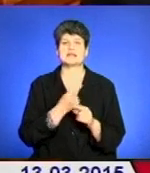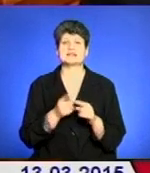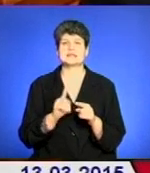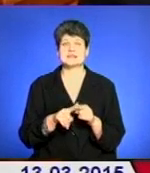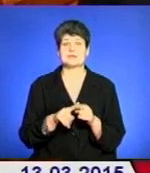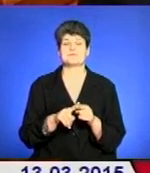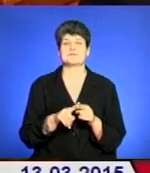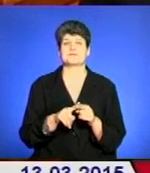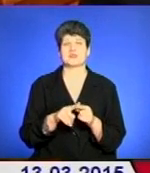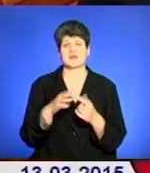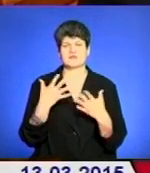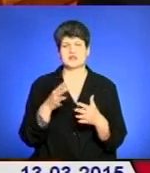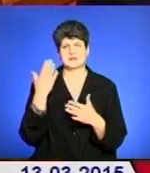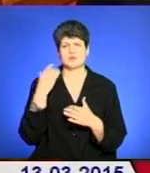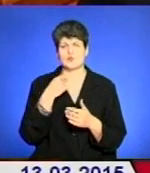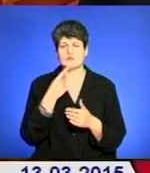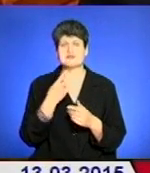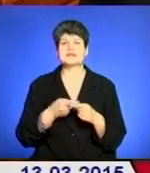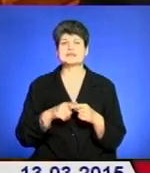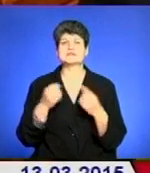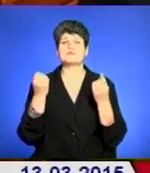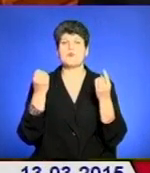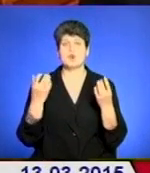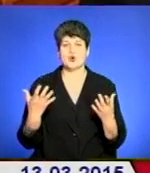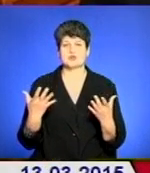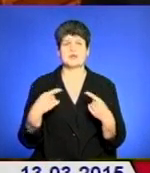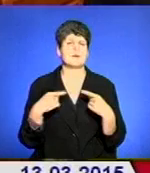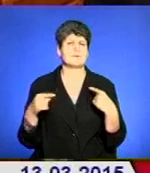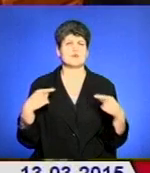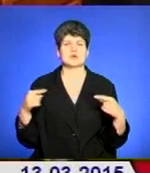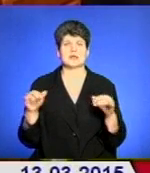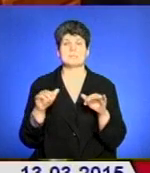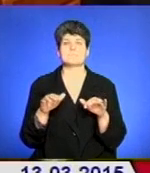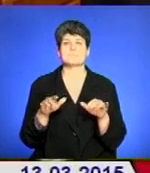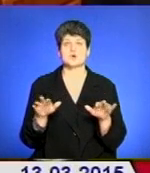вже повідомляв раніше, це спрощення будь-яких процедур,